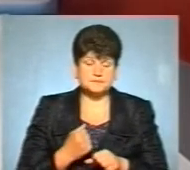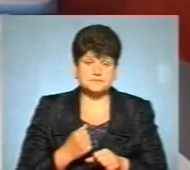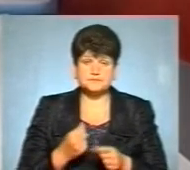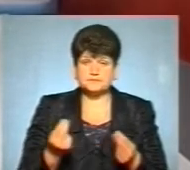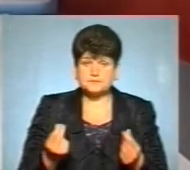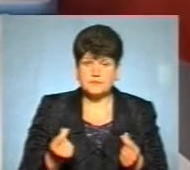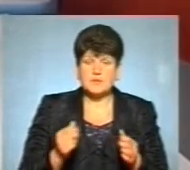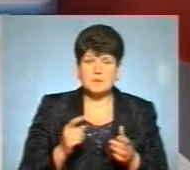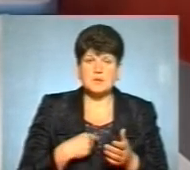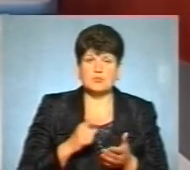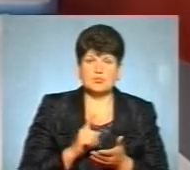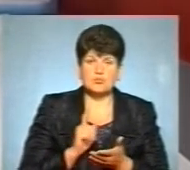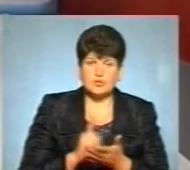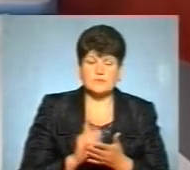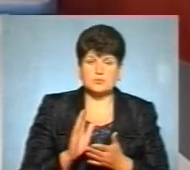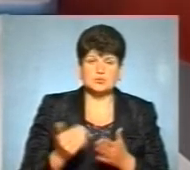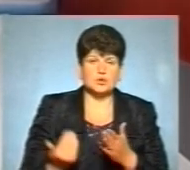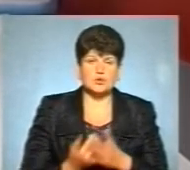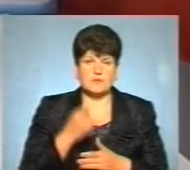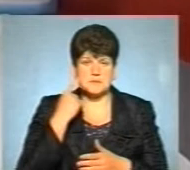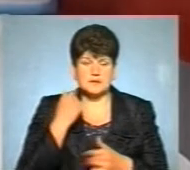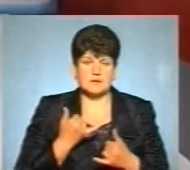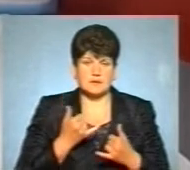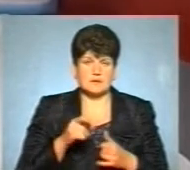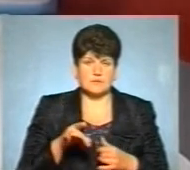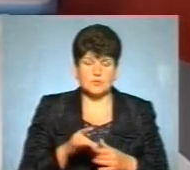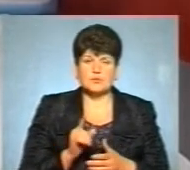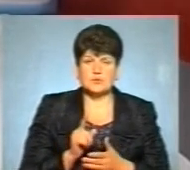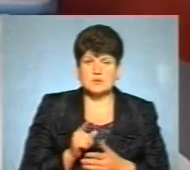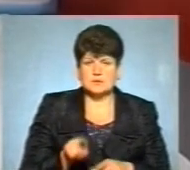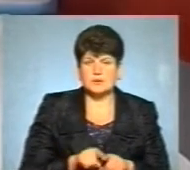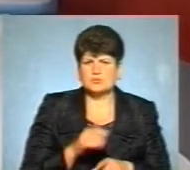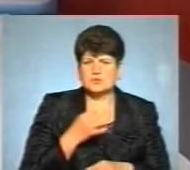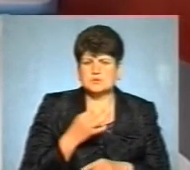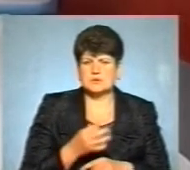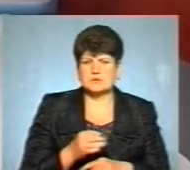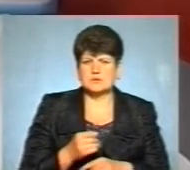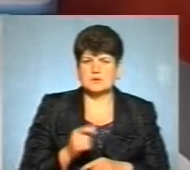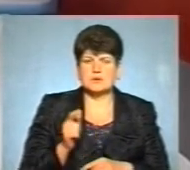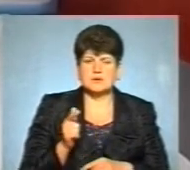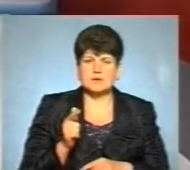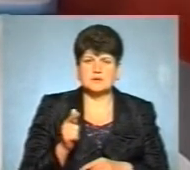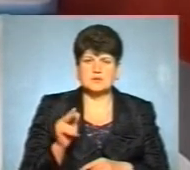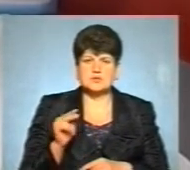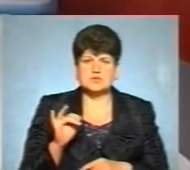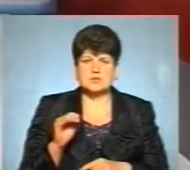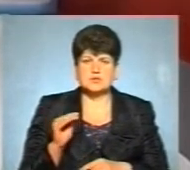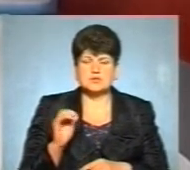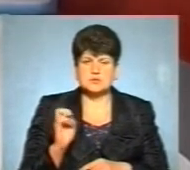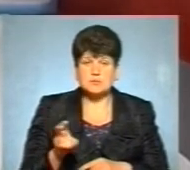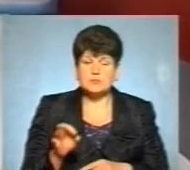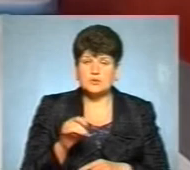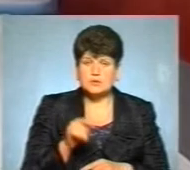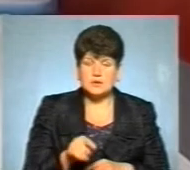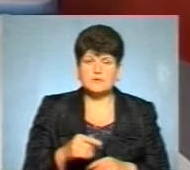стати новим Китаєм для Європи. Я думаю, що ми маємо, і було дуже гарно сказано також Геннадієм Чижиковим про те, що він